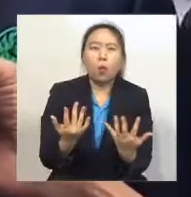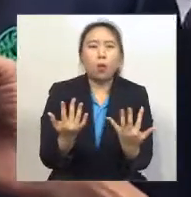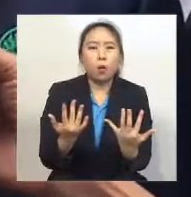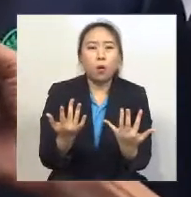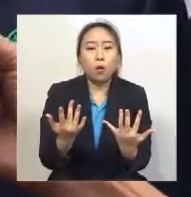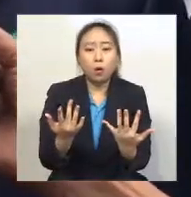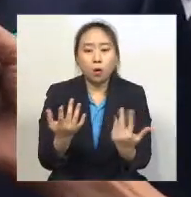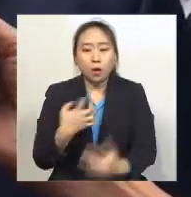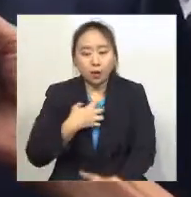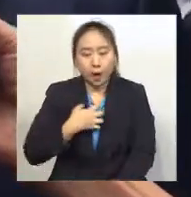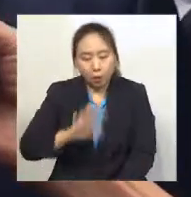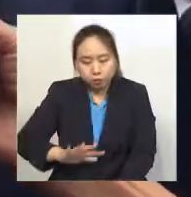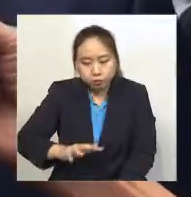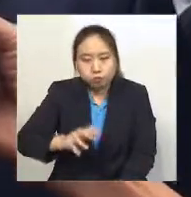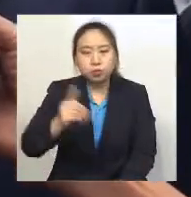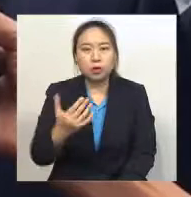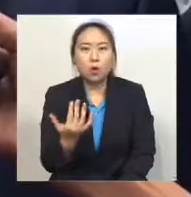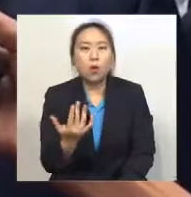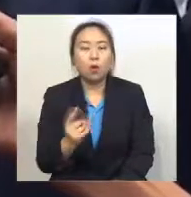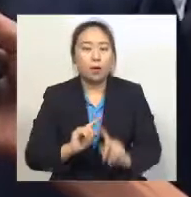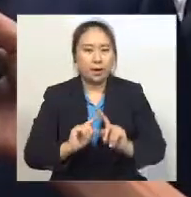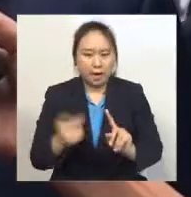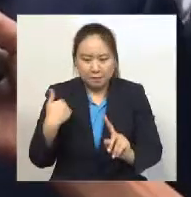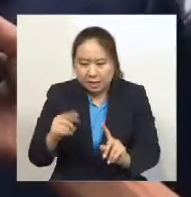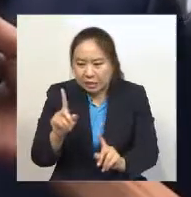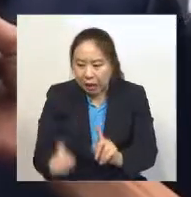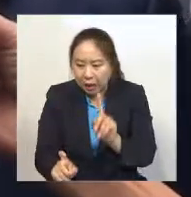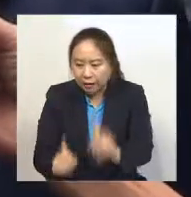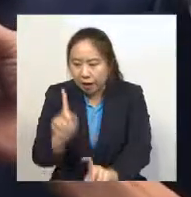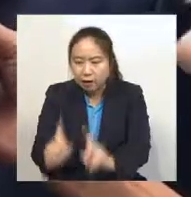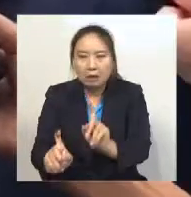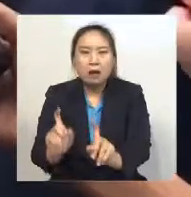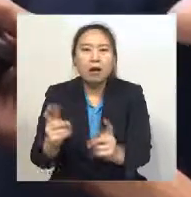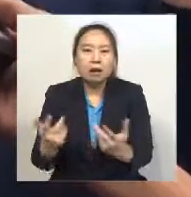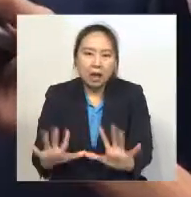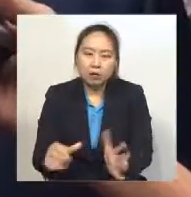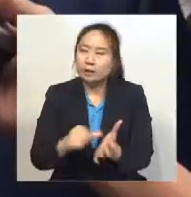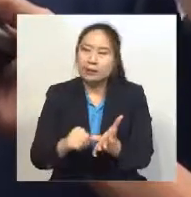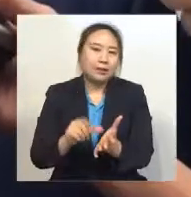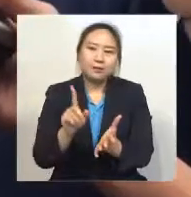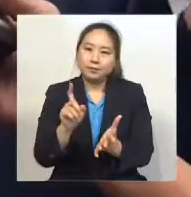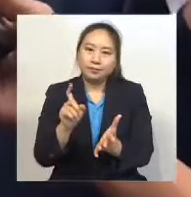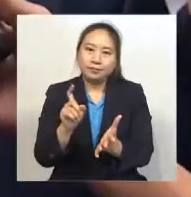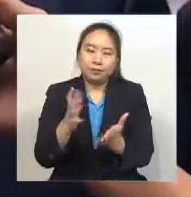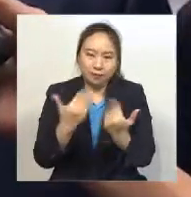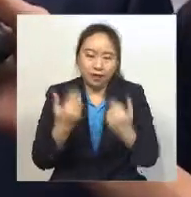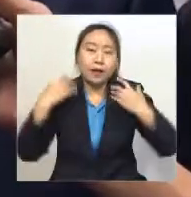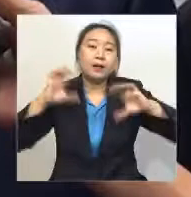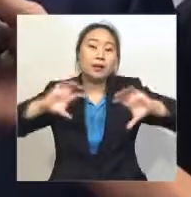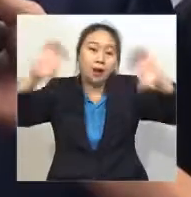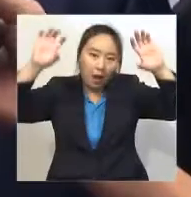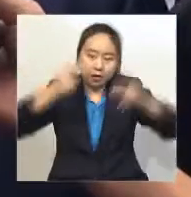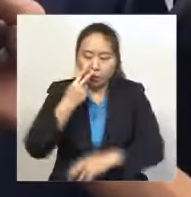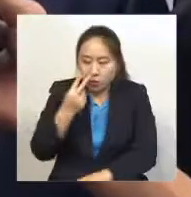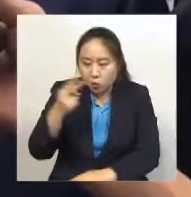จะคืนตัวฟื้นตัวครับแต่ว่าส่วนที่เสียหายไปแล้วเนี่ยเราก็คงจะแก้ไขอะไรไม่ได้นะครับก็ให้ทางราชการเนี่ยสำรว